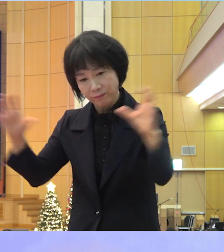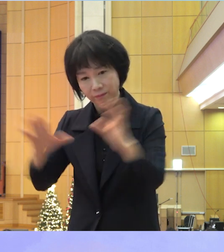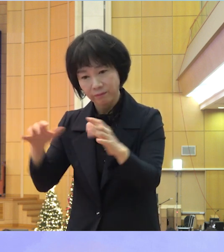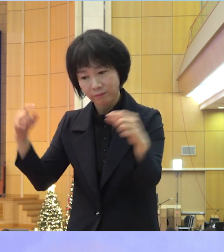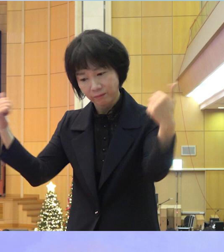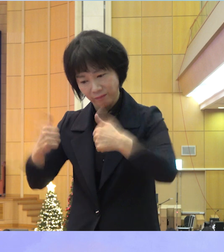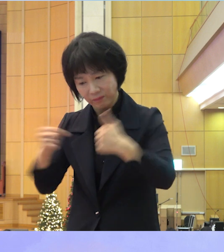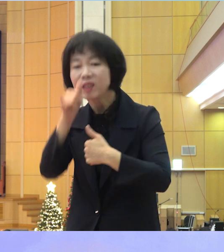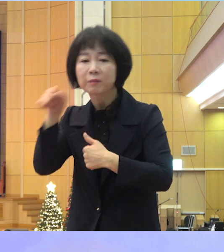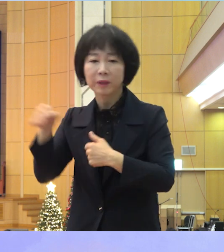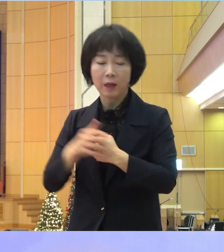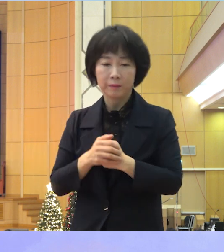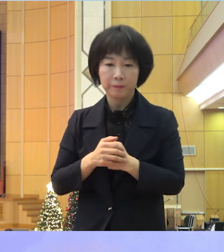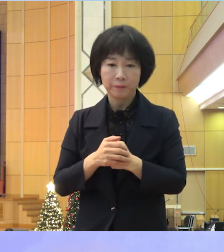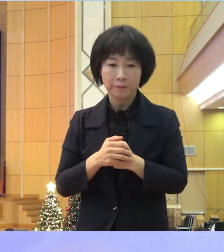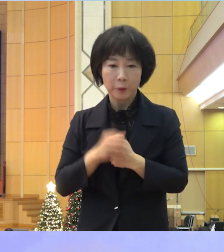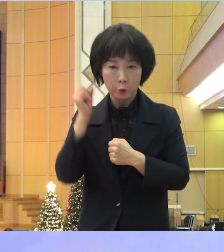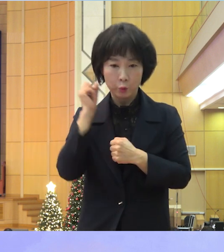성전에서 있습니다.